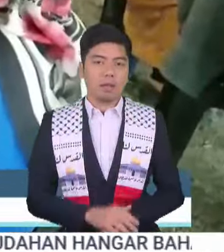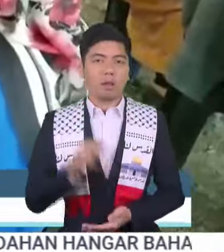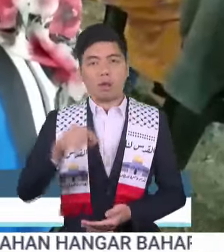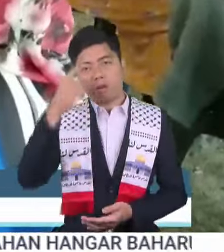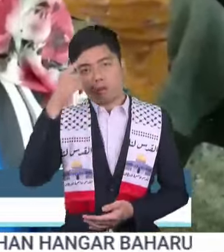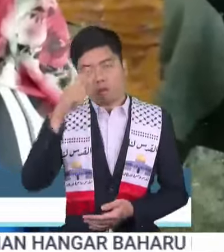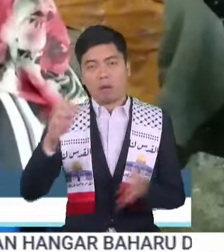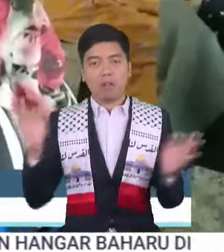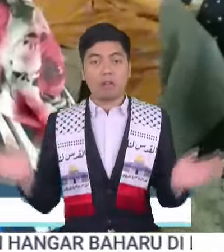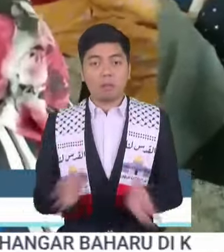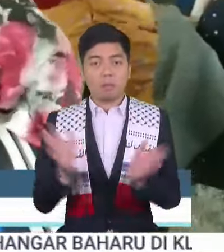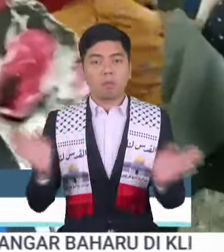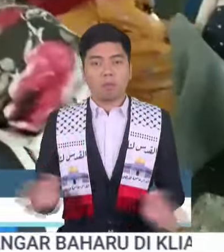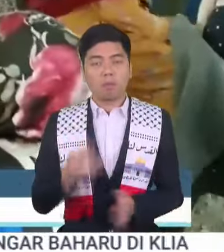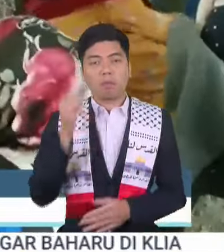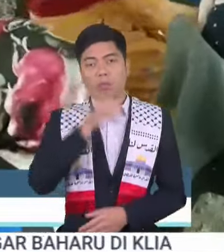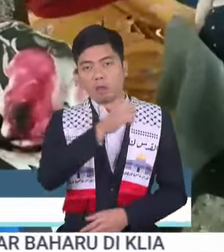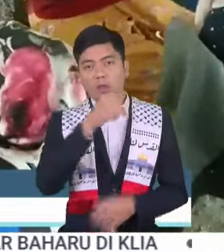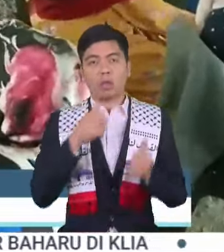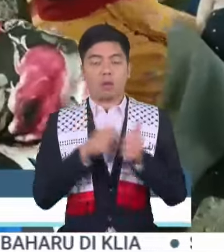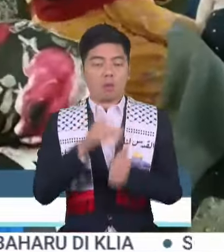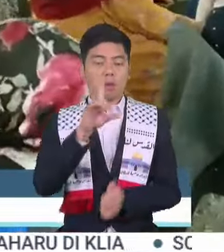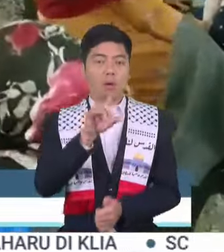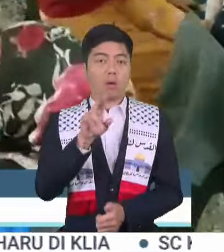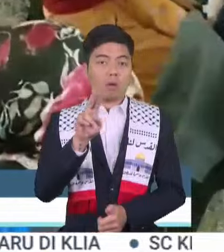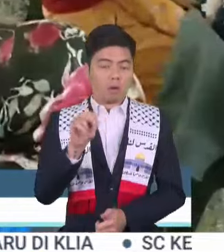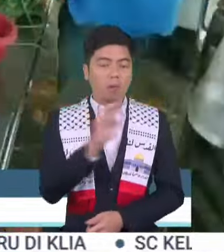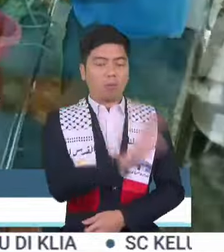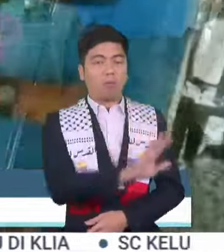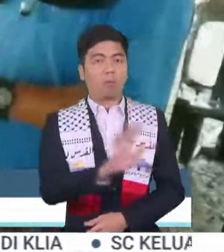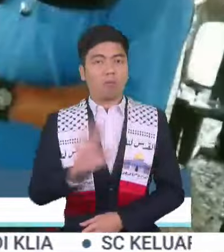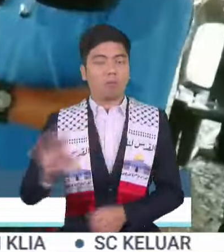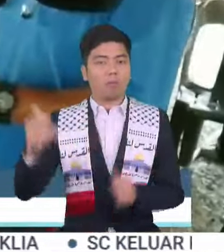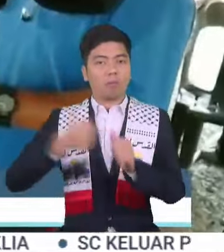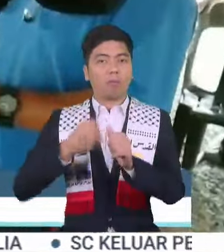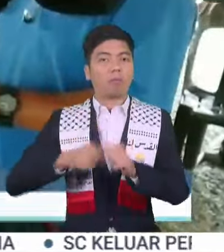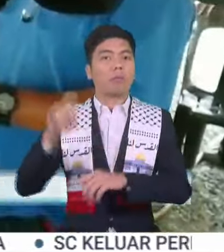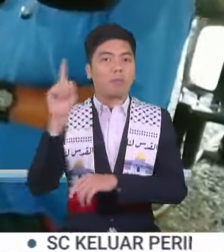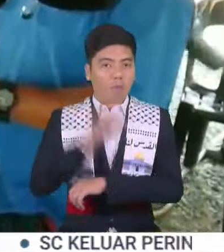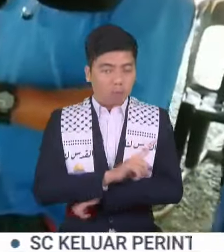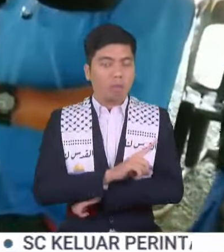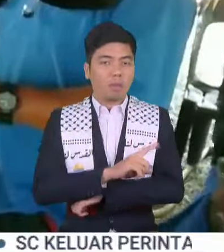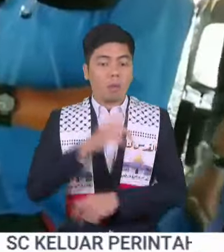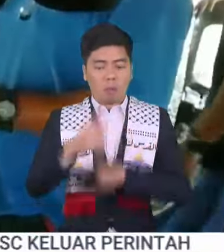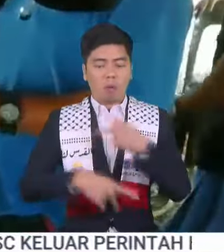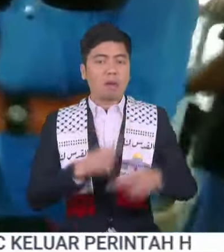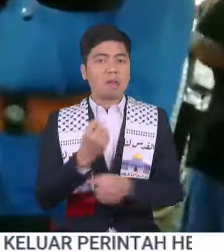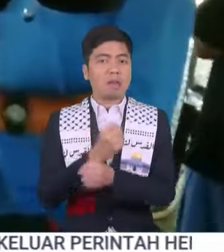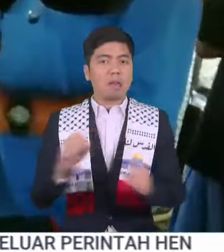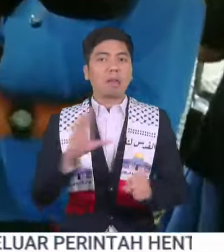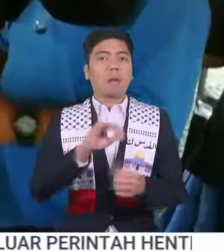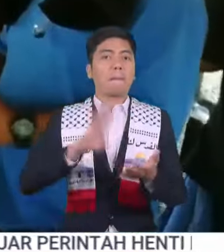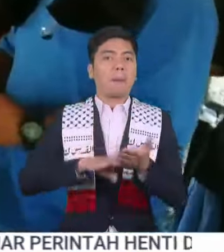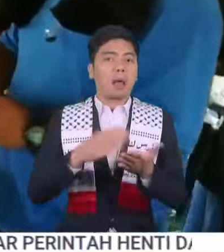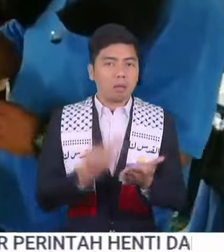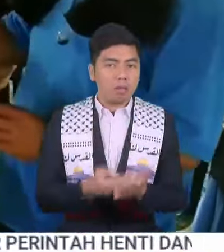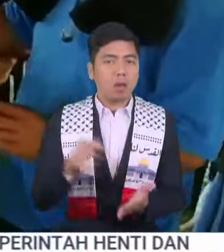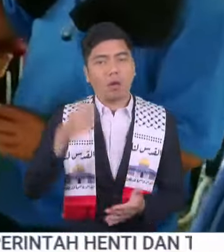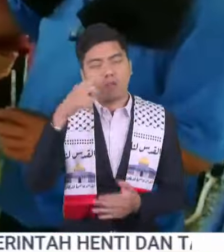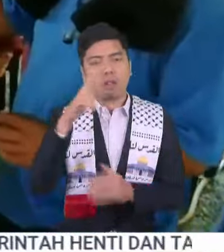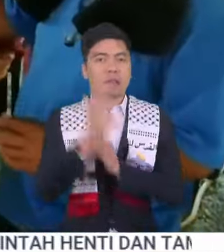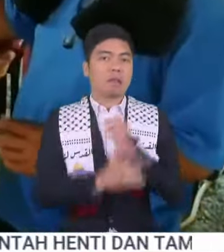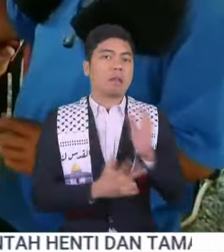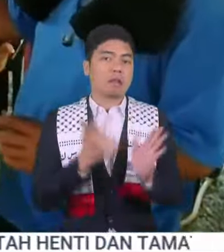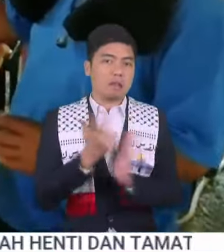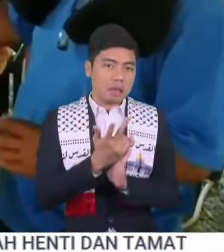bagi mengimarahkan Ramadan mengikut kawasan don masing-masing setiap hari. Proses menyedia dan masak mengambil masa kira-kira 3 jam